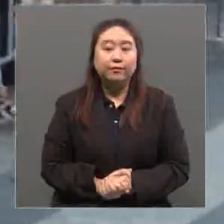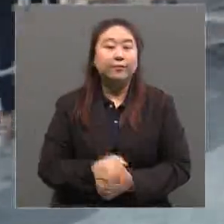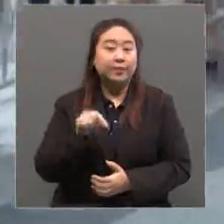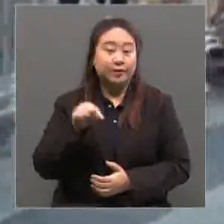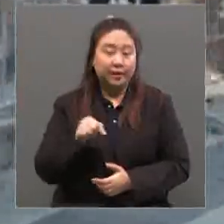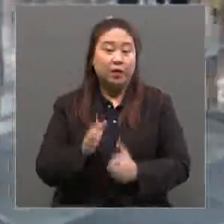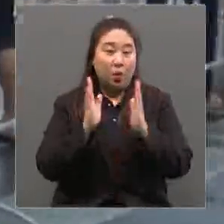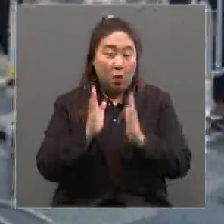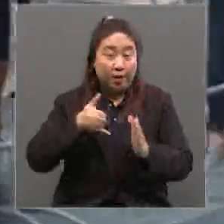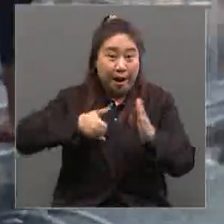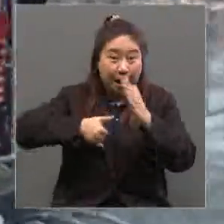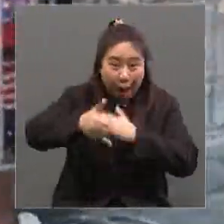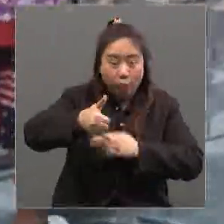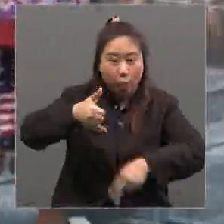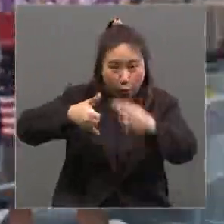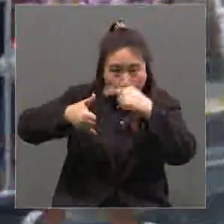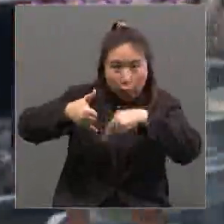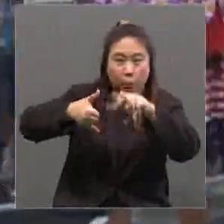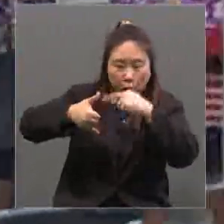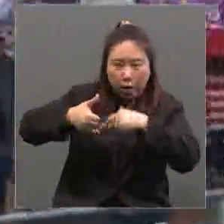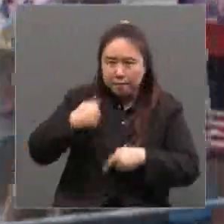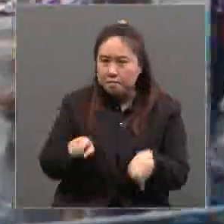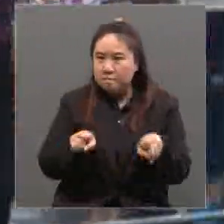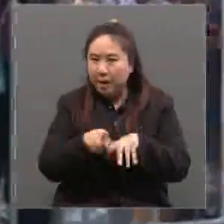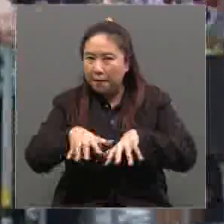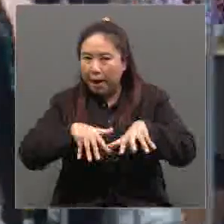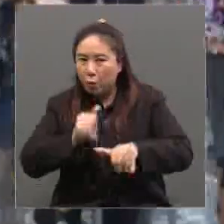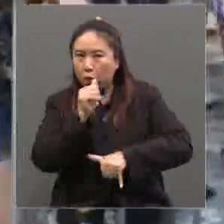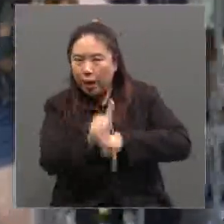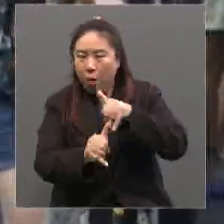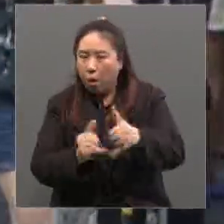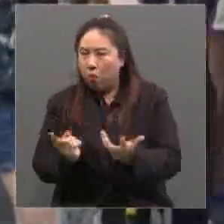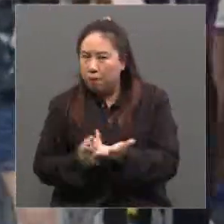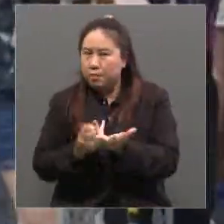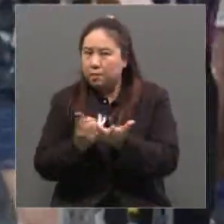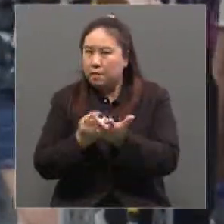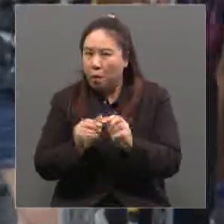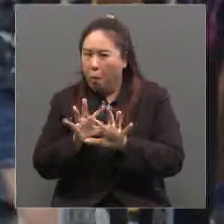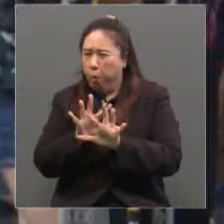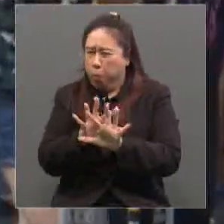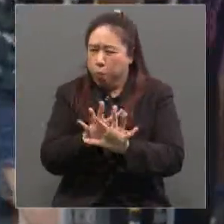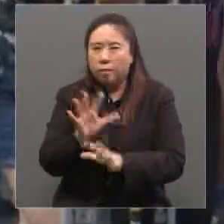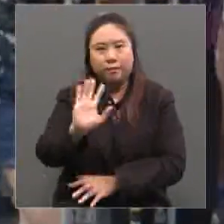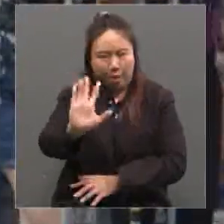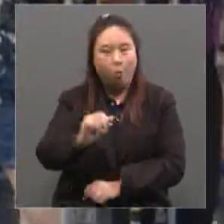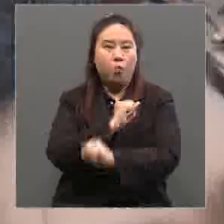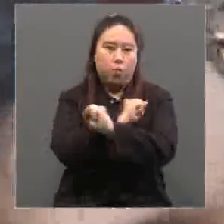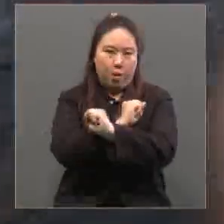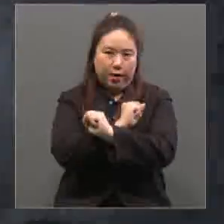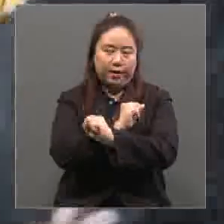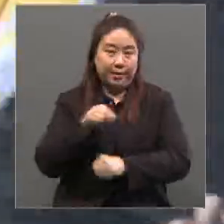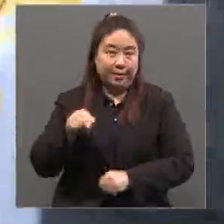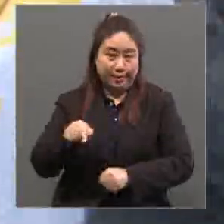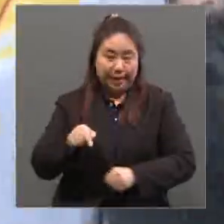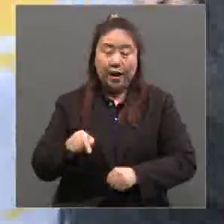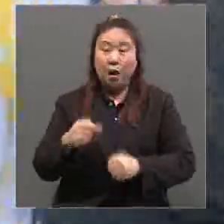องดังกล่าวนะคะยังได้มีการป้องกันจำนวนของประชาชนและนักท่องเที่ยวไม่ให้เข้ามามากเกินไปค่ะโดยจะปิดทางเข้าเ